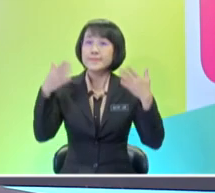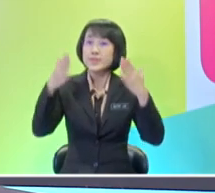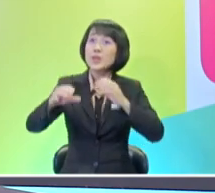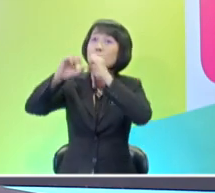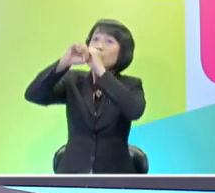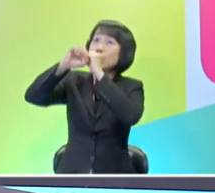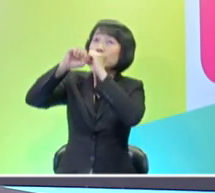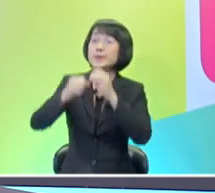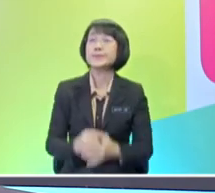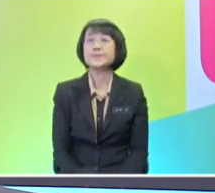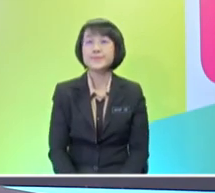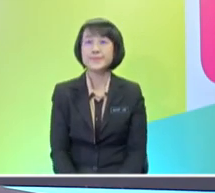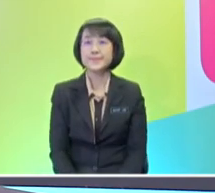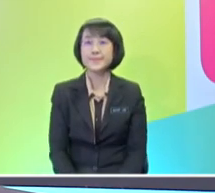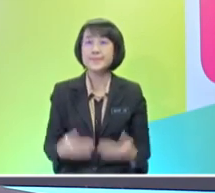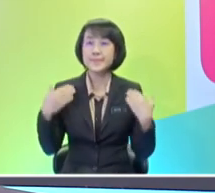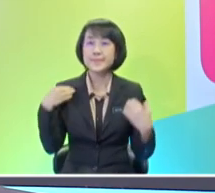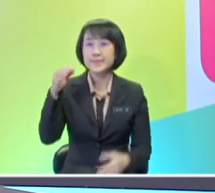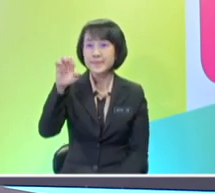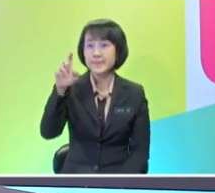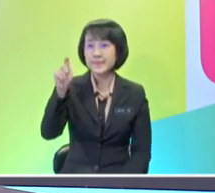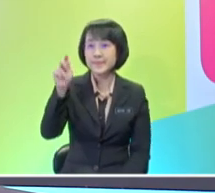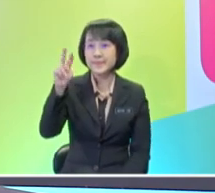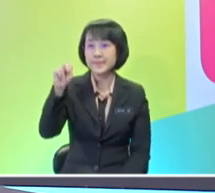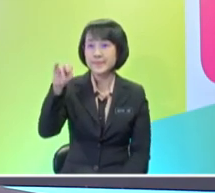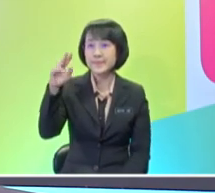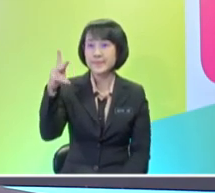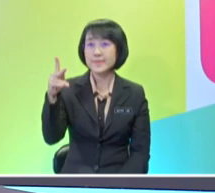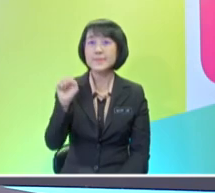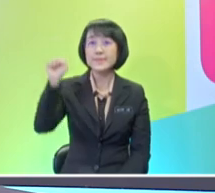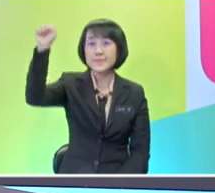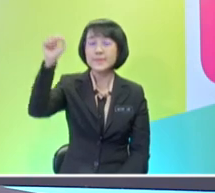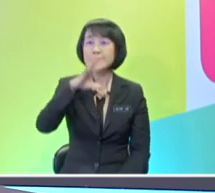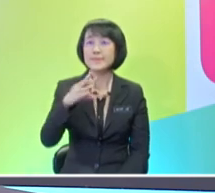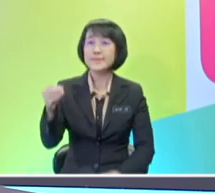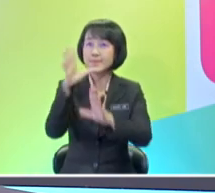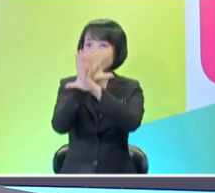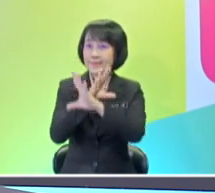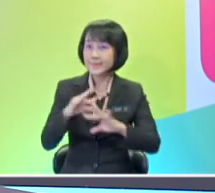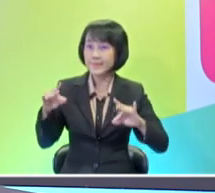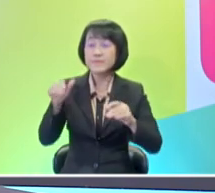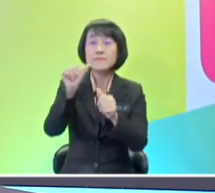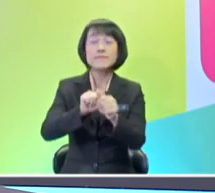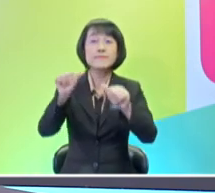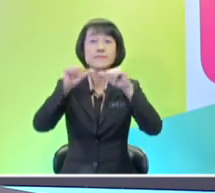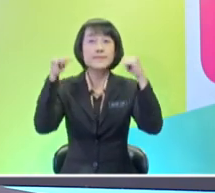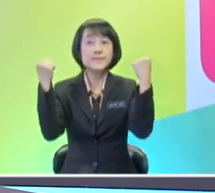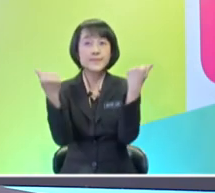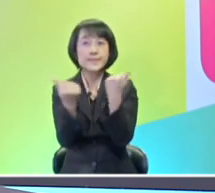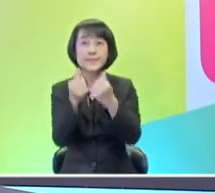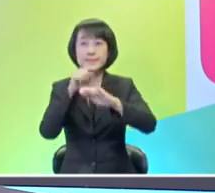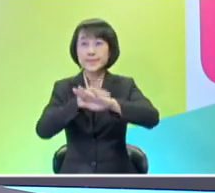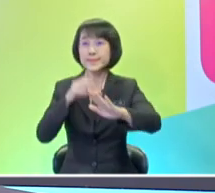tidak ketinggalan dengan etnik Sabah dan juga etnik sawah dan setiap kaum di Malaysia ini sebenarnya Nisa